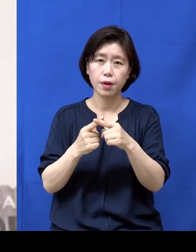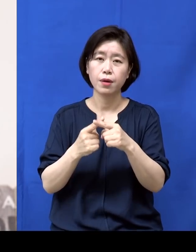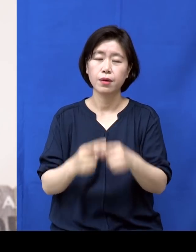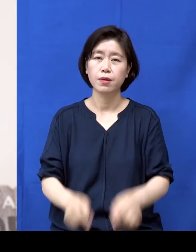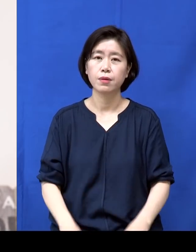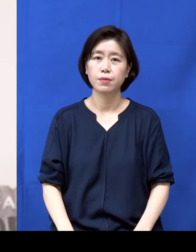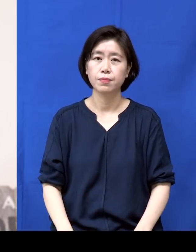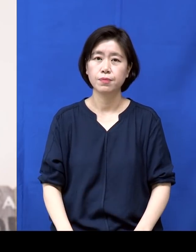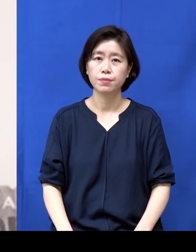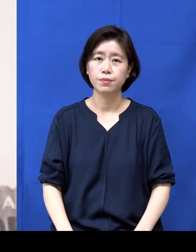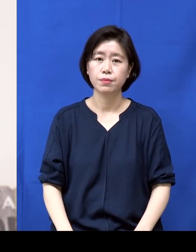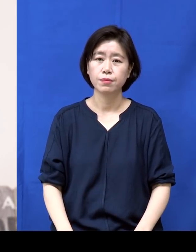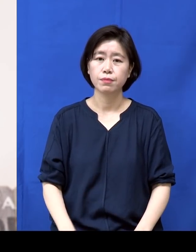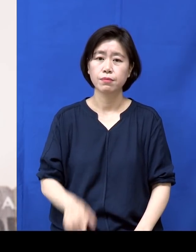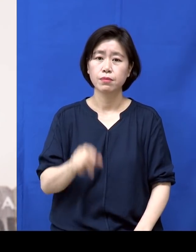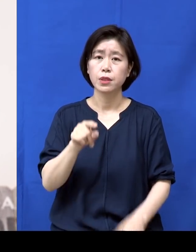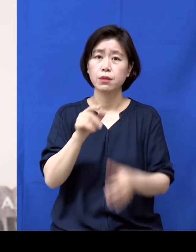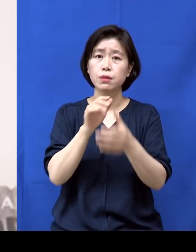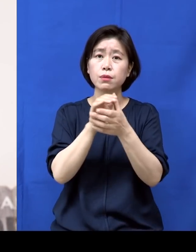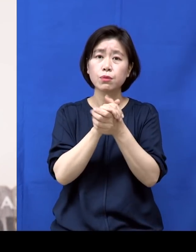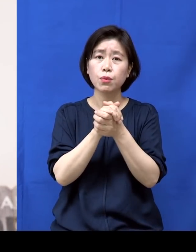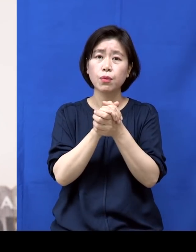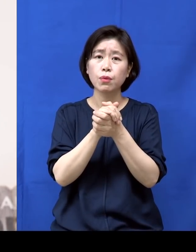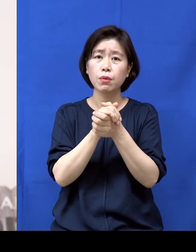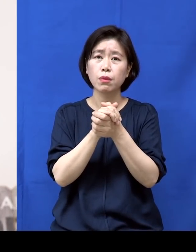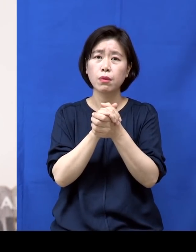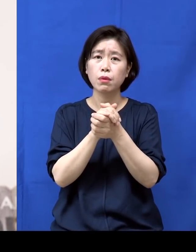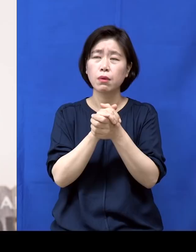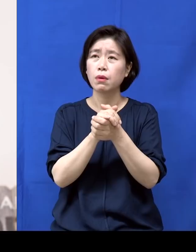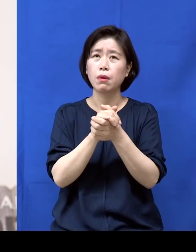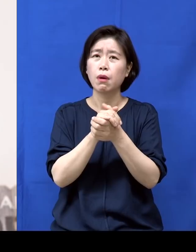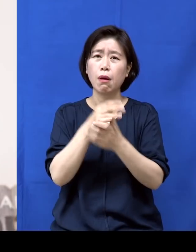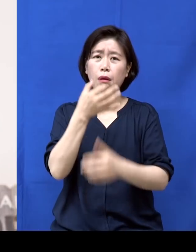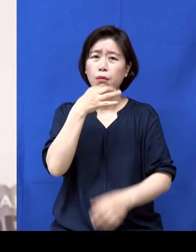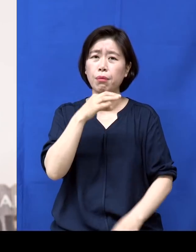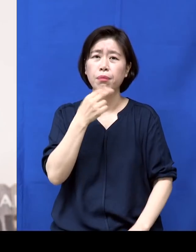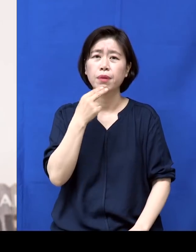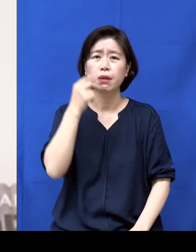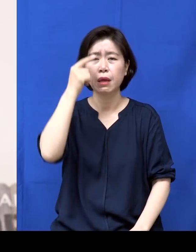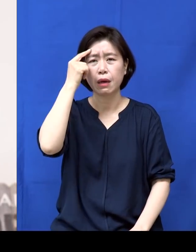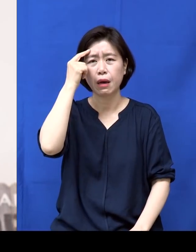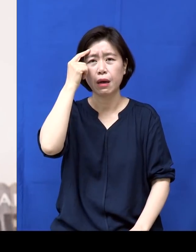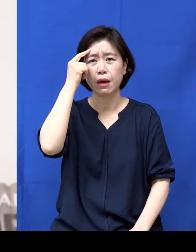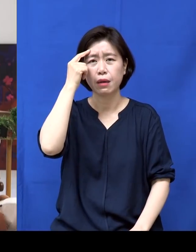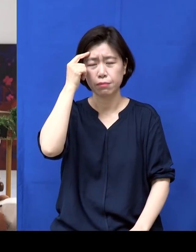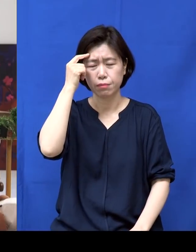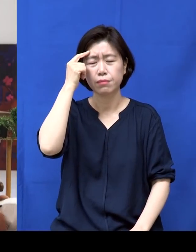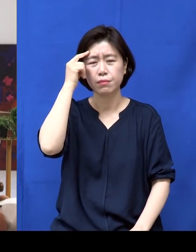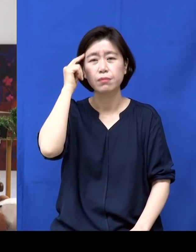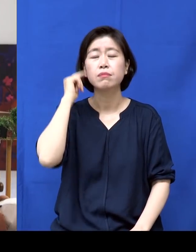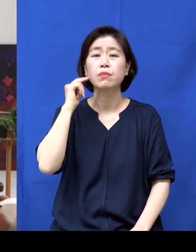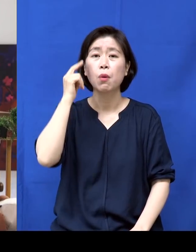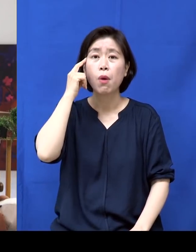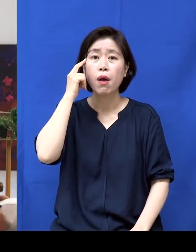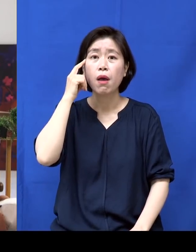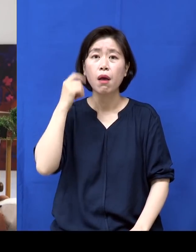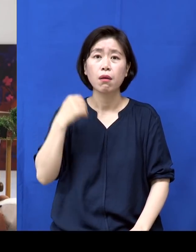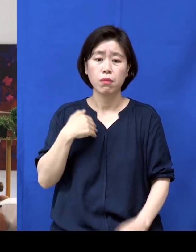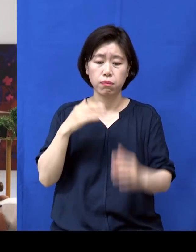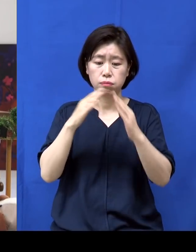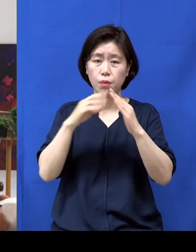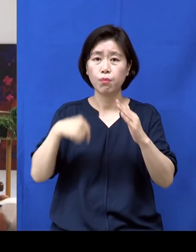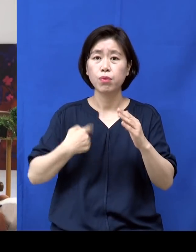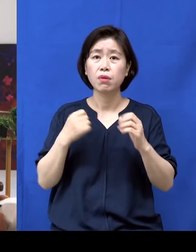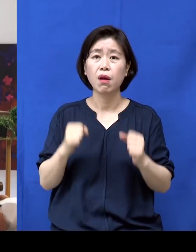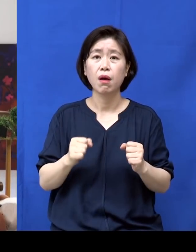이제 그 기도조차도 무의미하다라는 걸 한번 깨닫게 된 거죠. 왜냐하면 예. 주변에 사실 도와줄 수 있는 사람도 없고 아무도 없잖아요. 예,